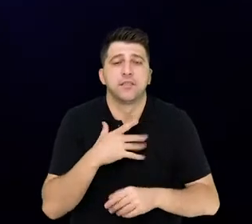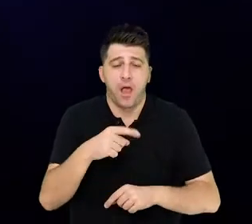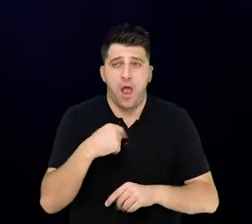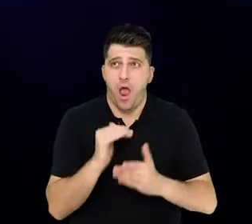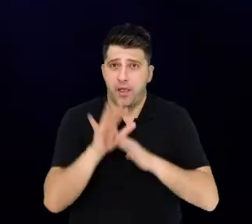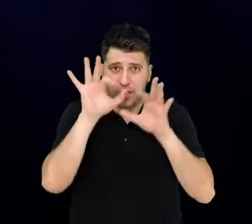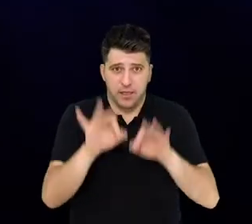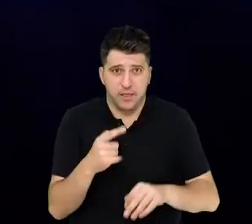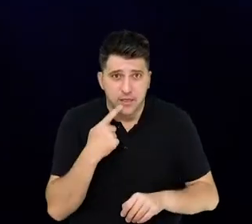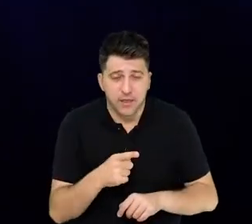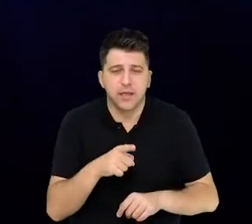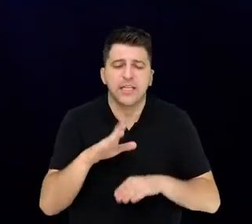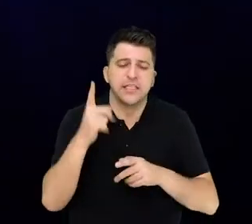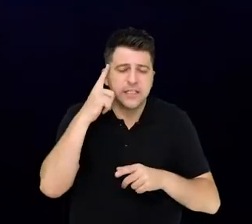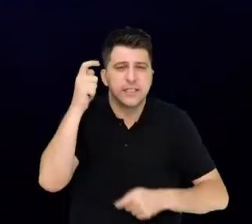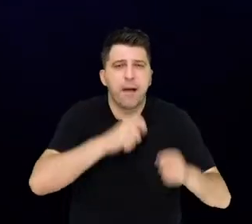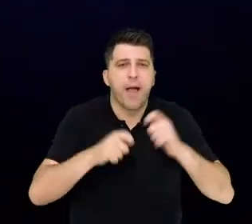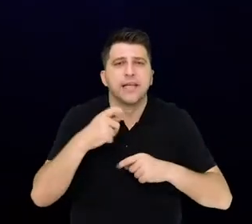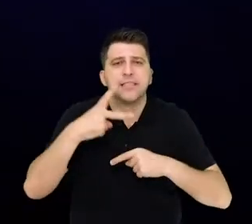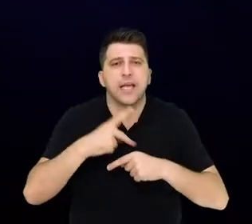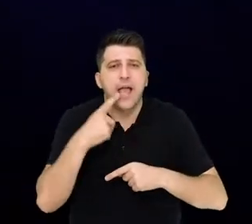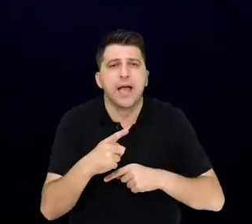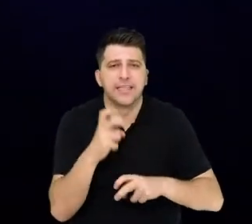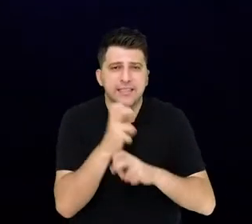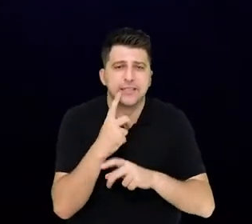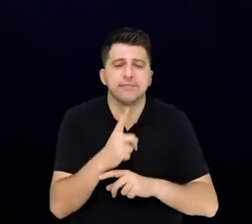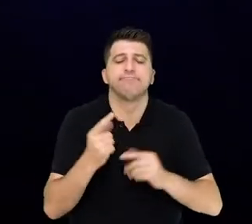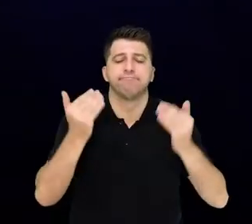geçirdiğimiz yapay zeka sistemiyle önemli riskimizi minimize ederek